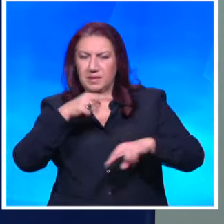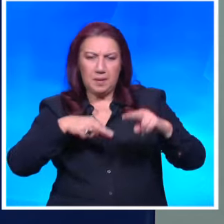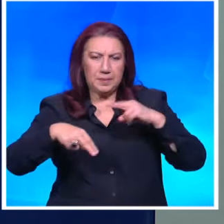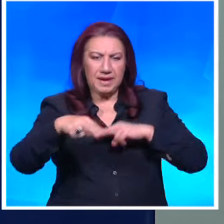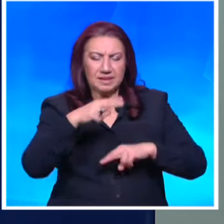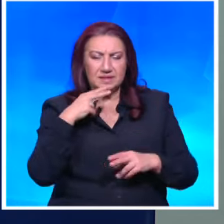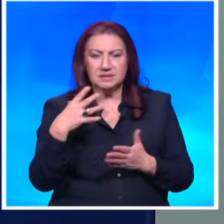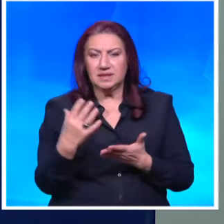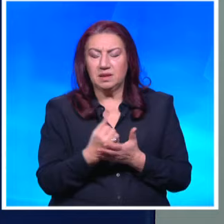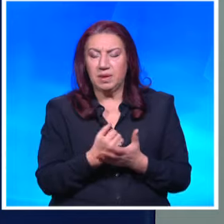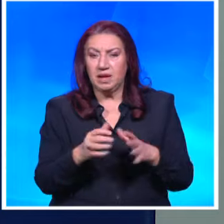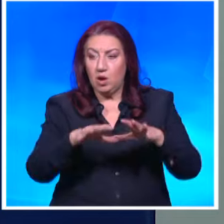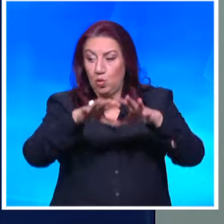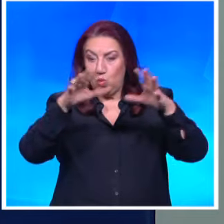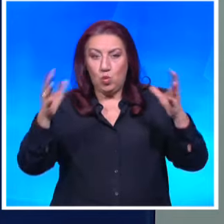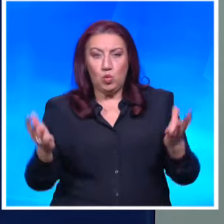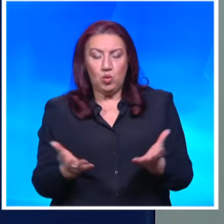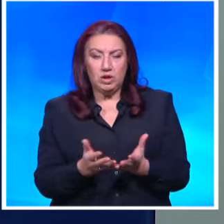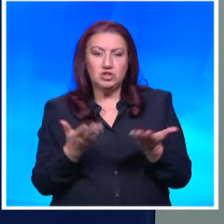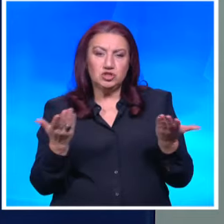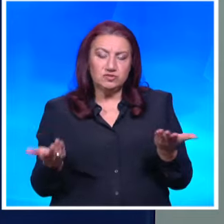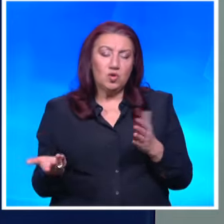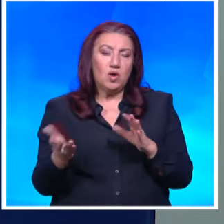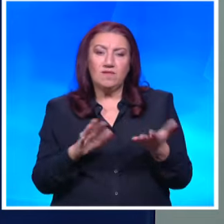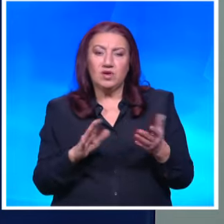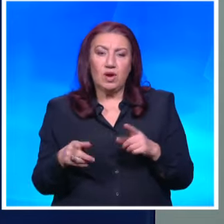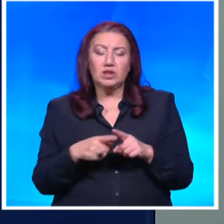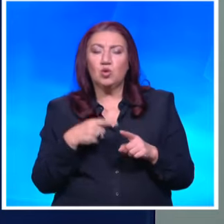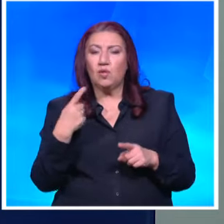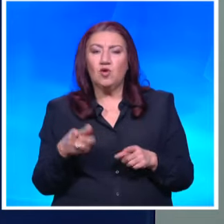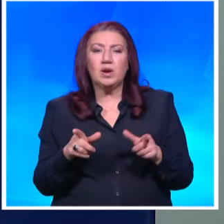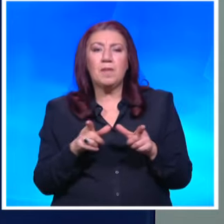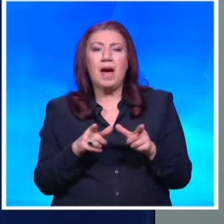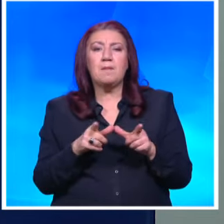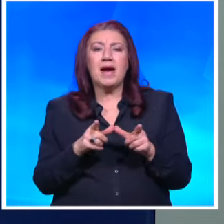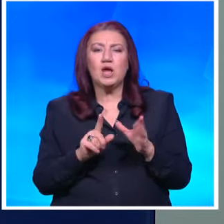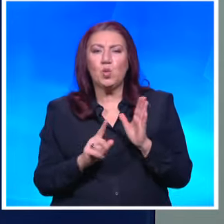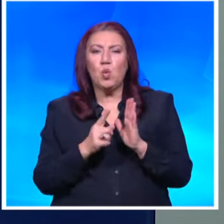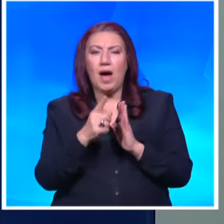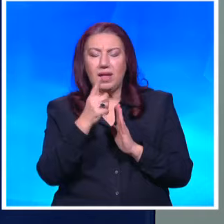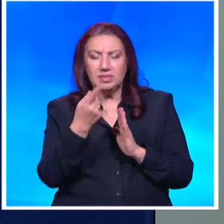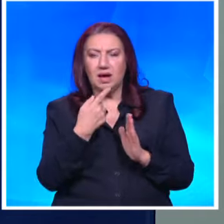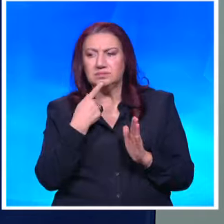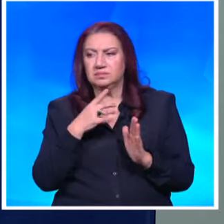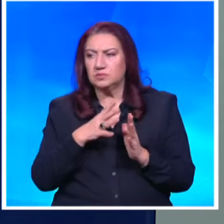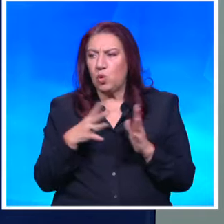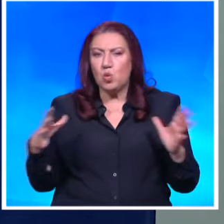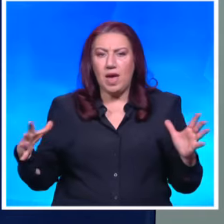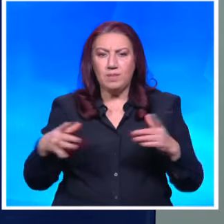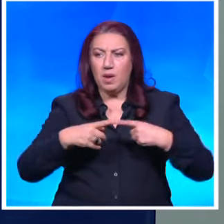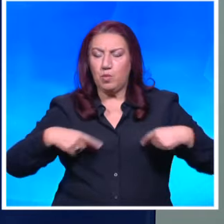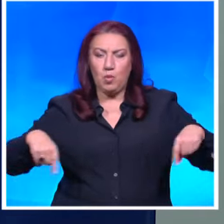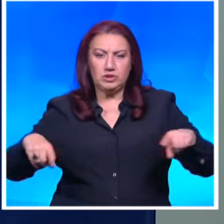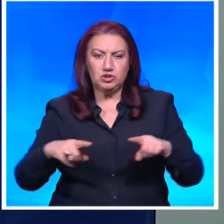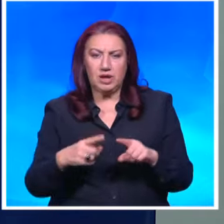открити така значителни количества растения, най-вероятно става въпрос за марихуана, в големи помещения в морската ни столица.